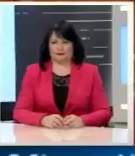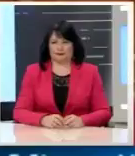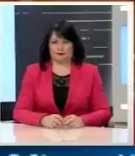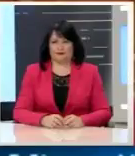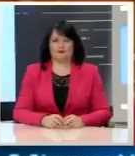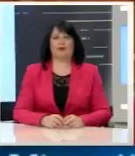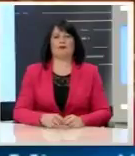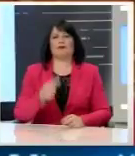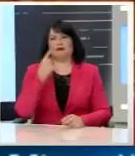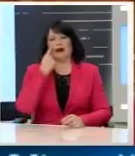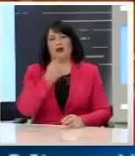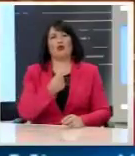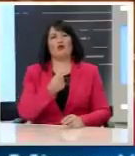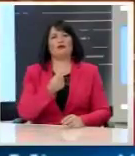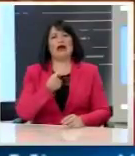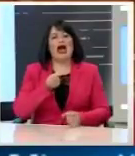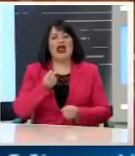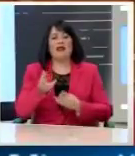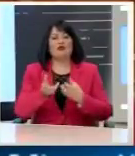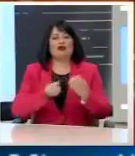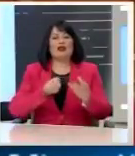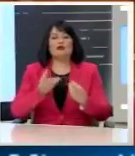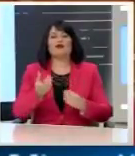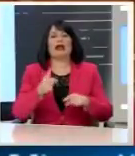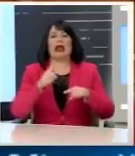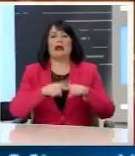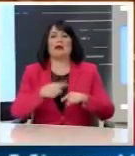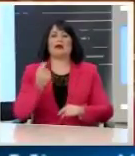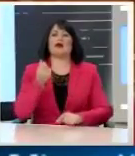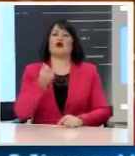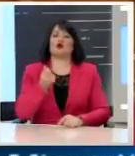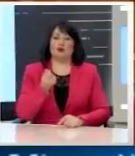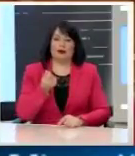Δείτε λοιπόν τα μεγέθη. Η ελληνική οικονομία